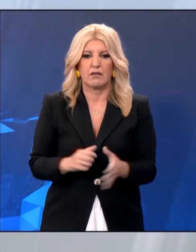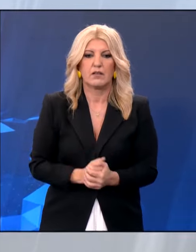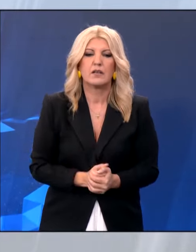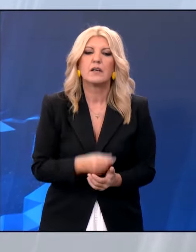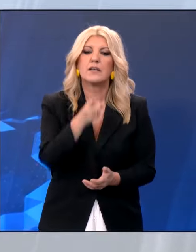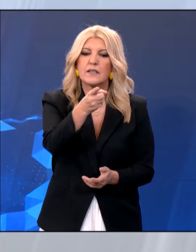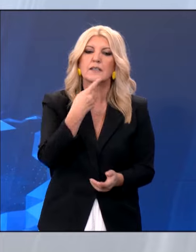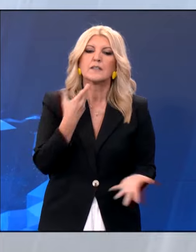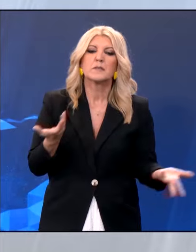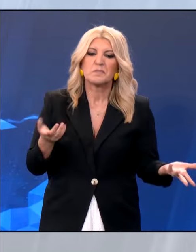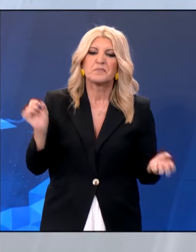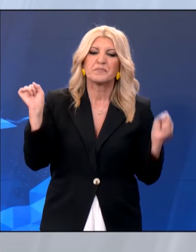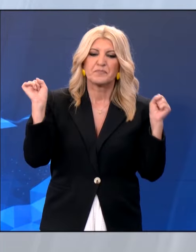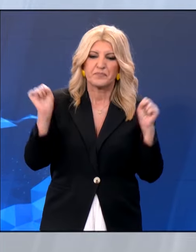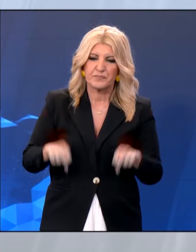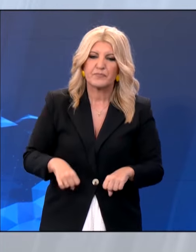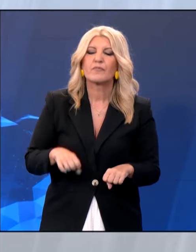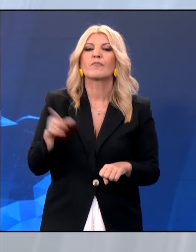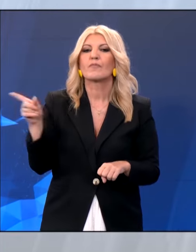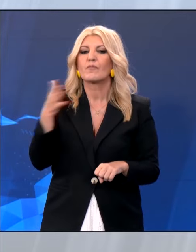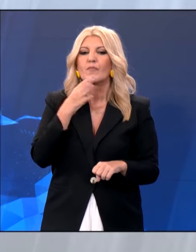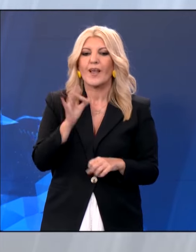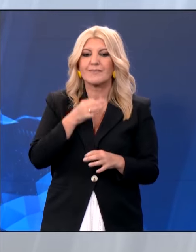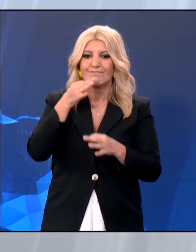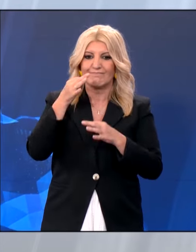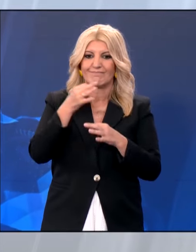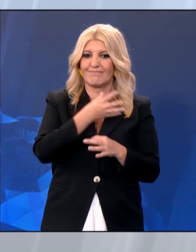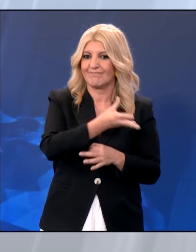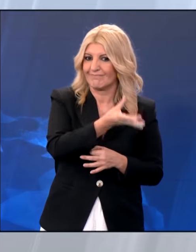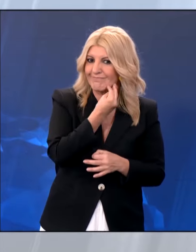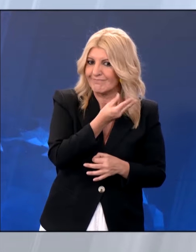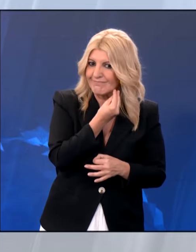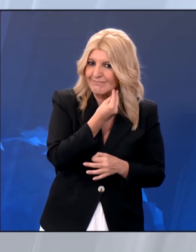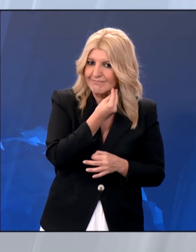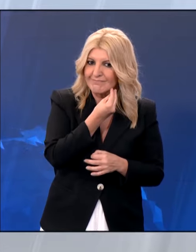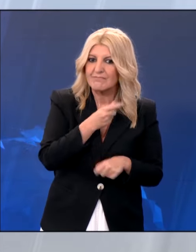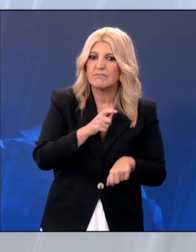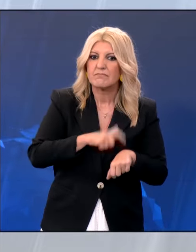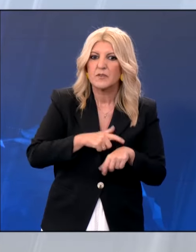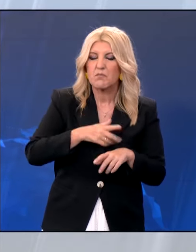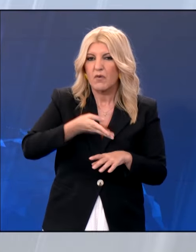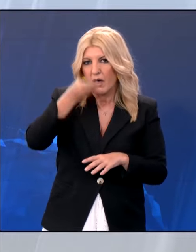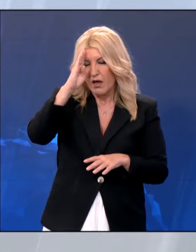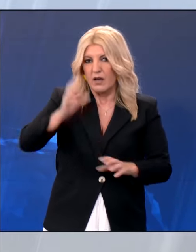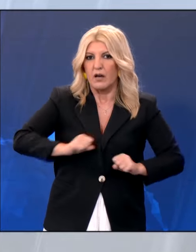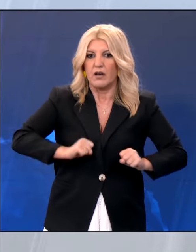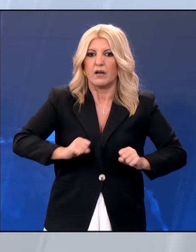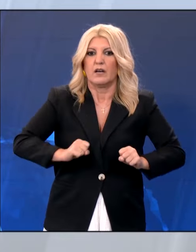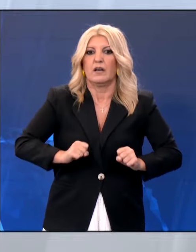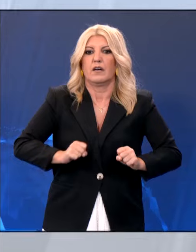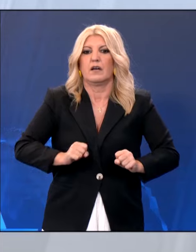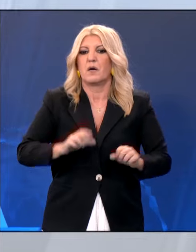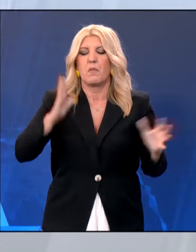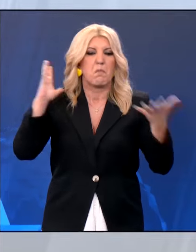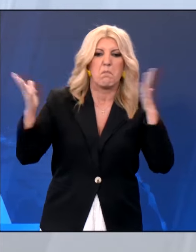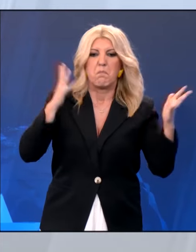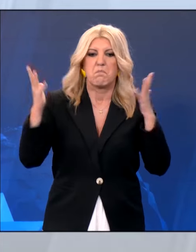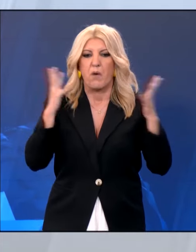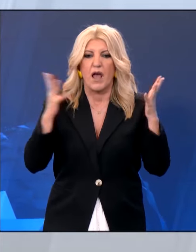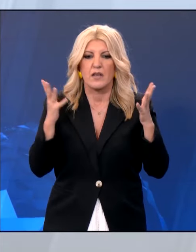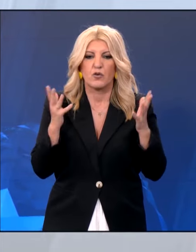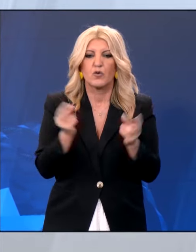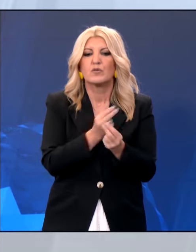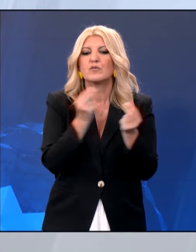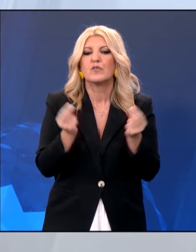and that gave way to horror. And then panic. And that's what we woke up with this